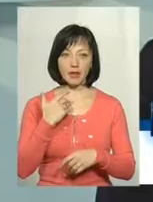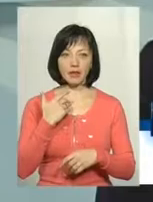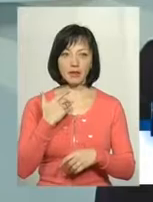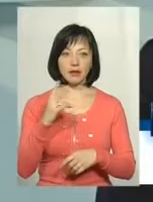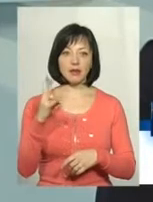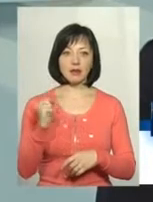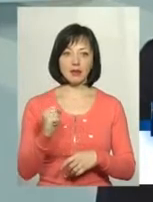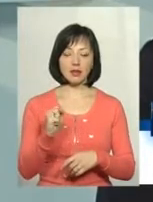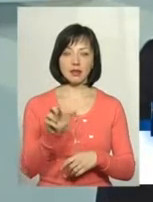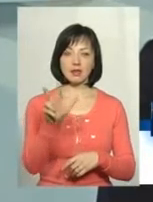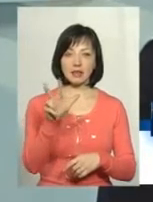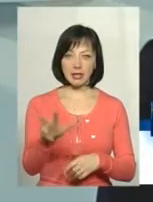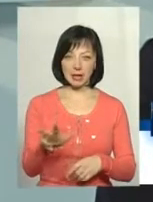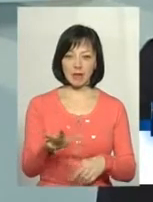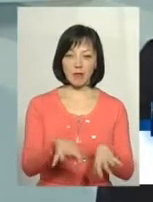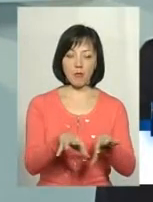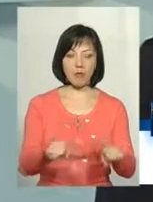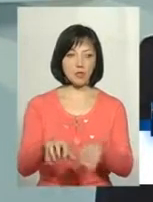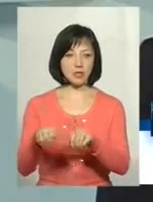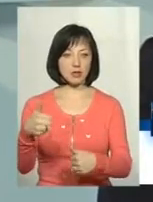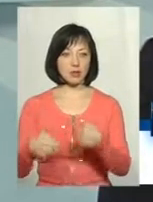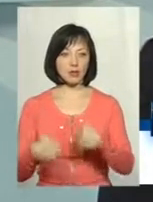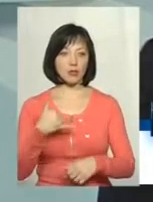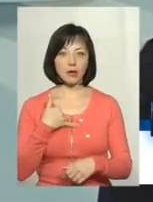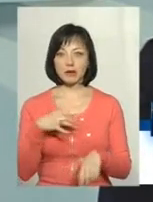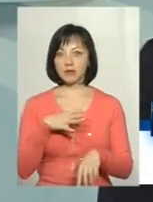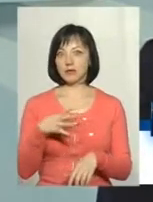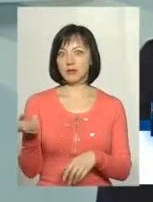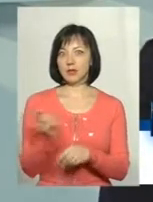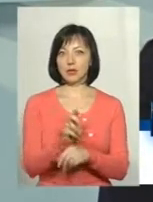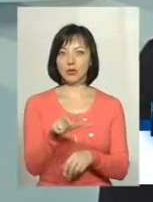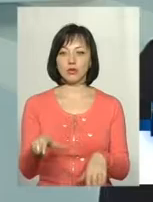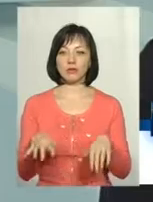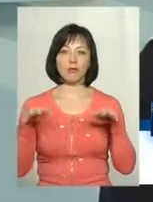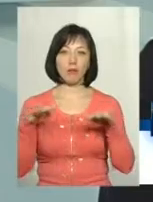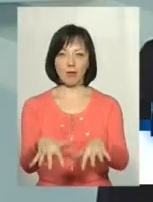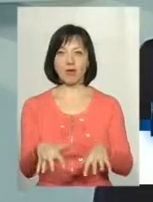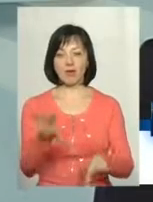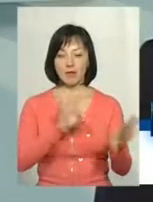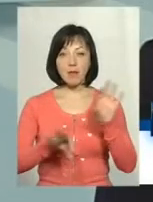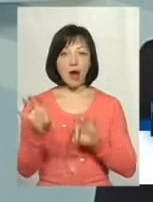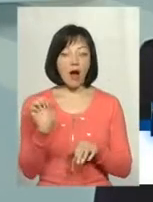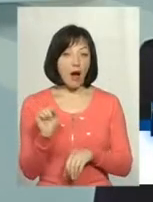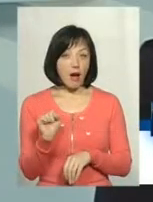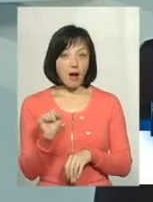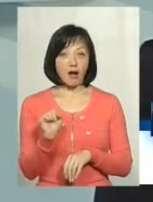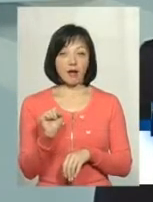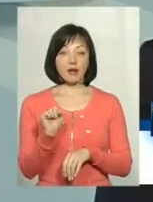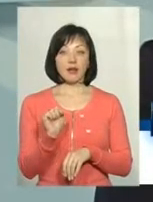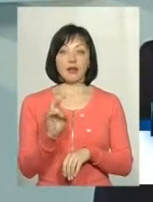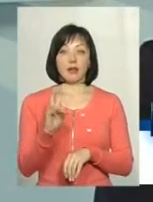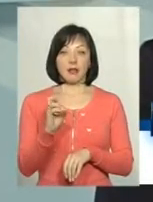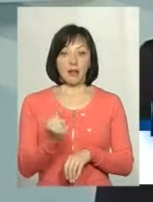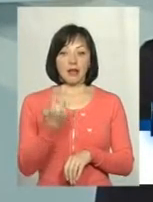на три посади конкурси, ну, в мене була така ілюзія, що зараз прийдуть люди, і ми виберемо кращих з кращих. А на